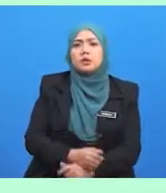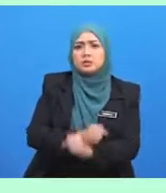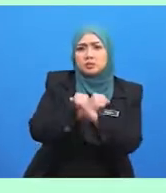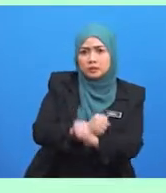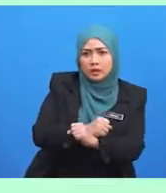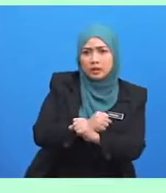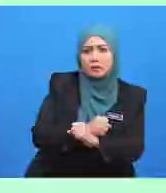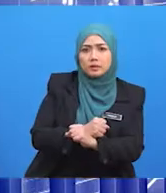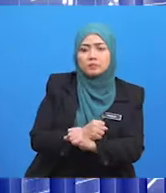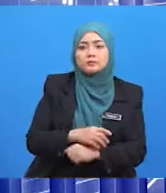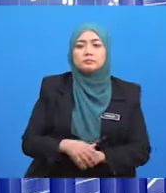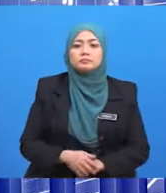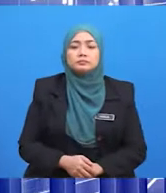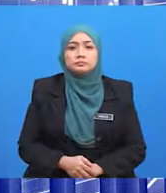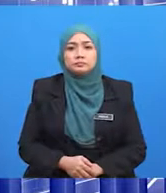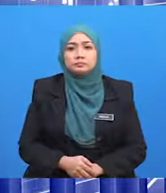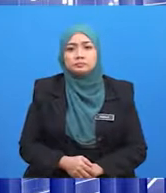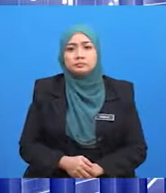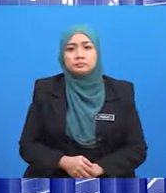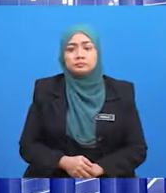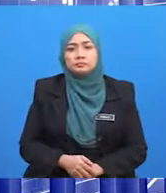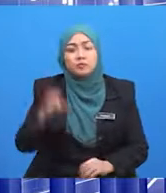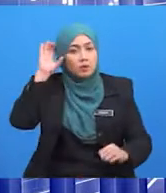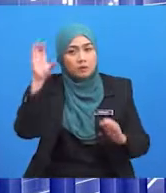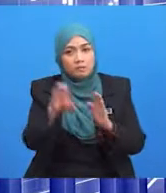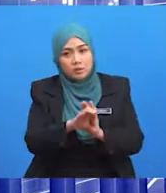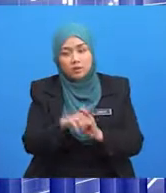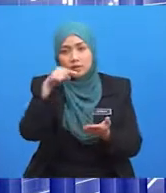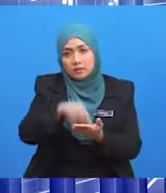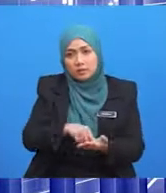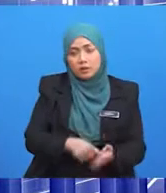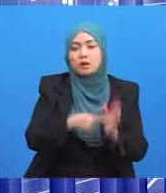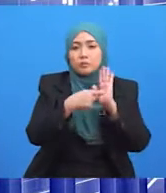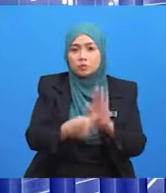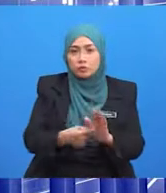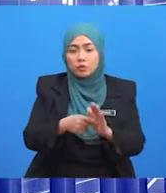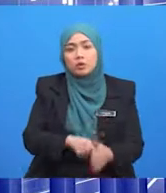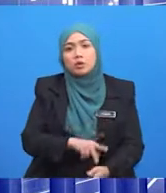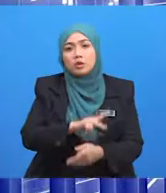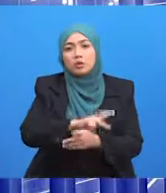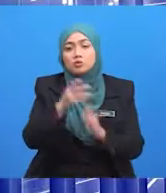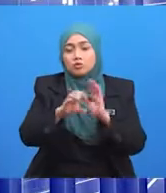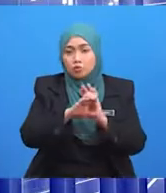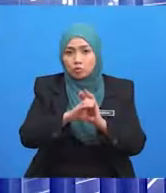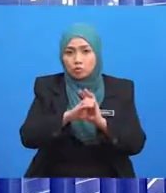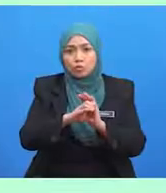import. Paparan seterusnya adalah contoh kuota yang dikenakan oleh kerajaan.